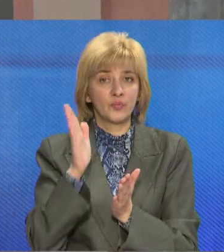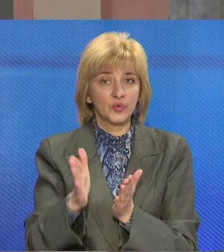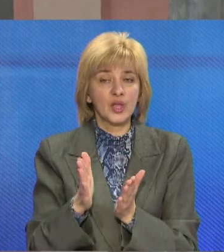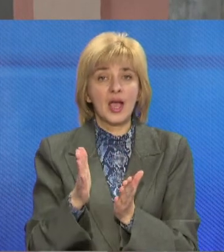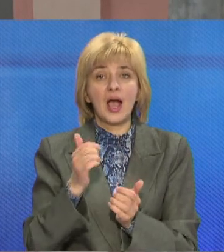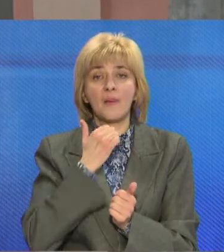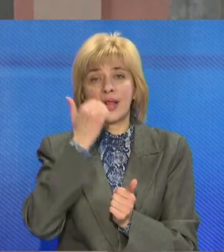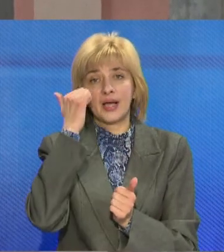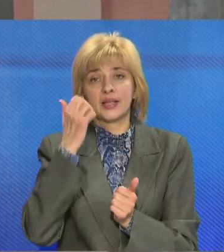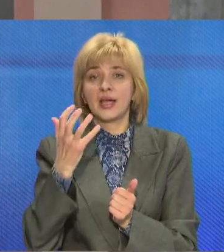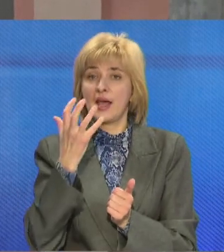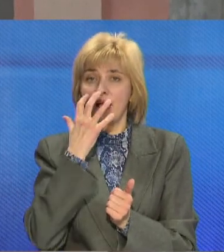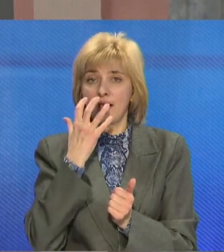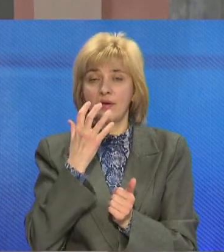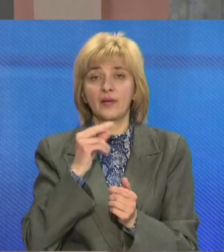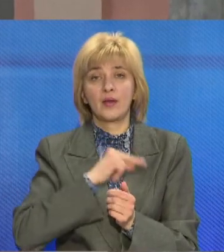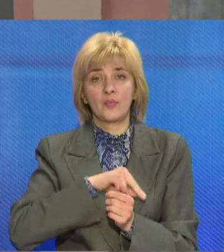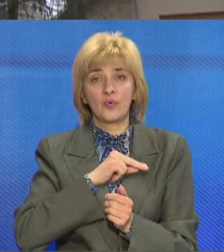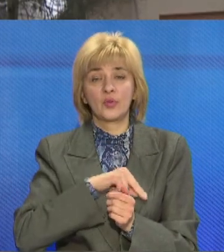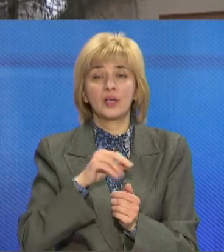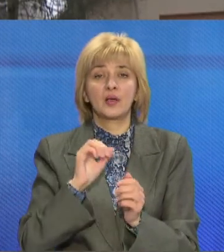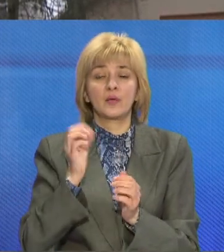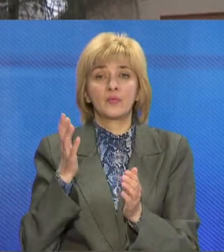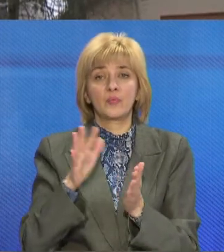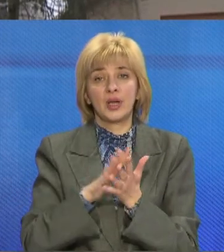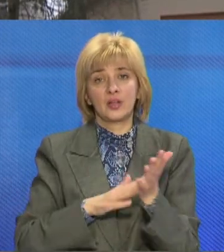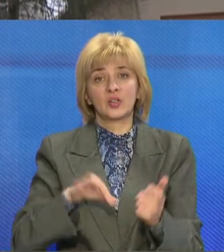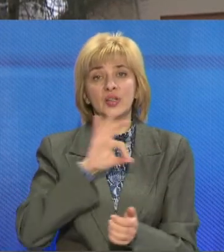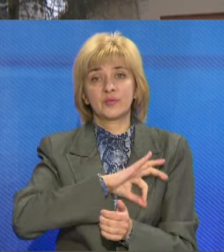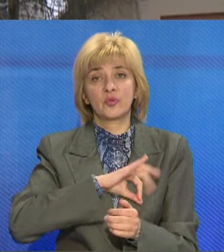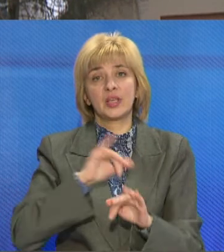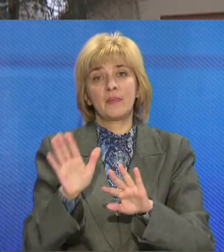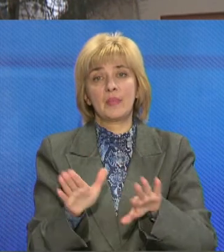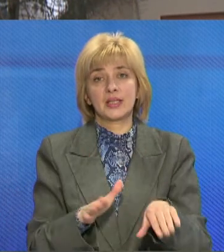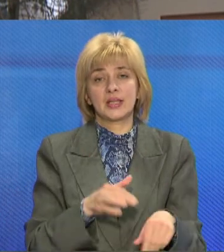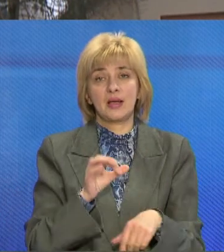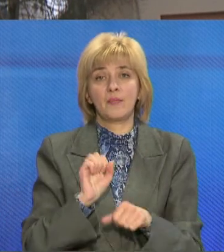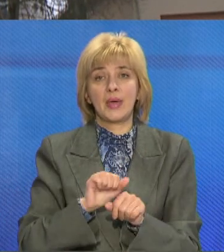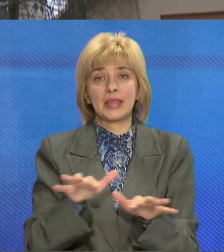вентиляции легких протягнуть эффективно выкористовывать на корысть пациентов и после пандемии.